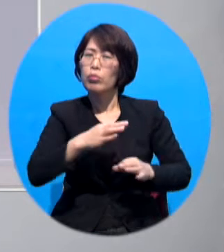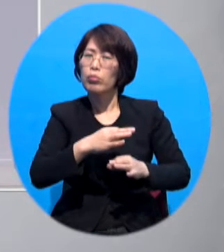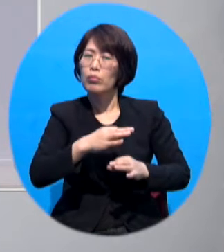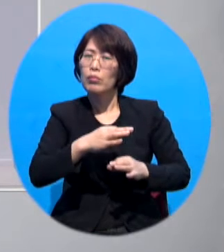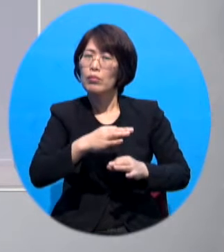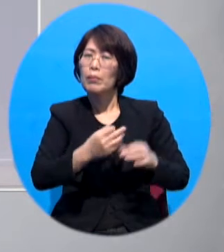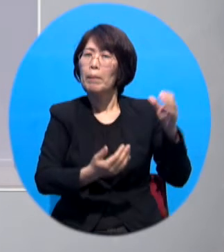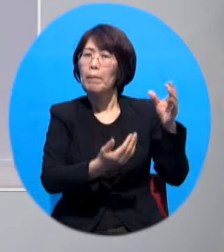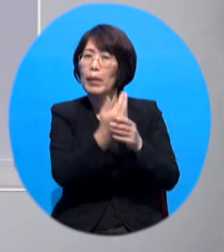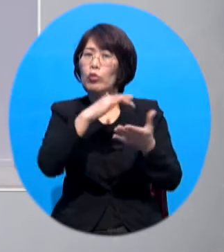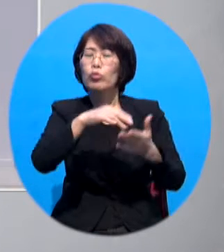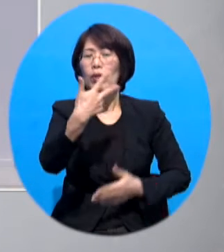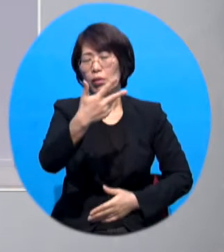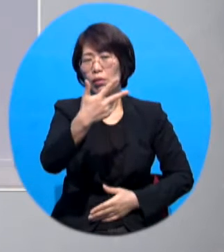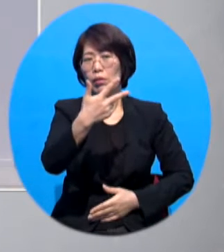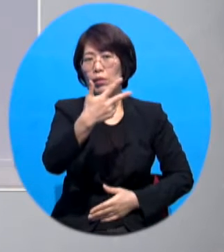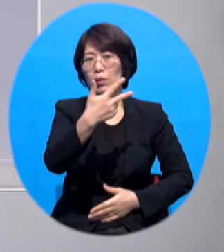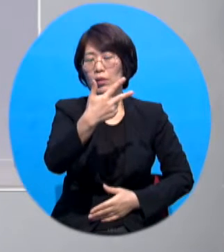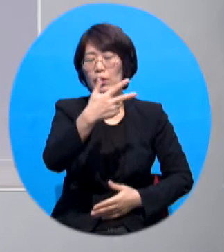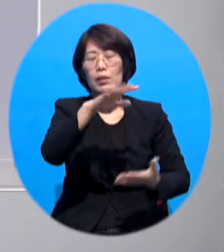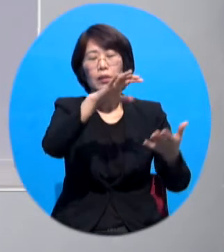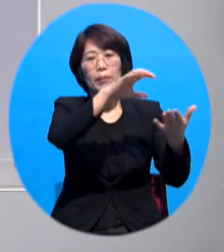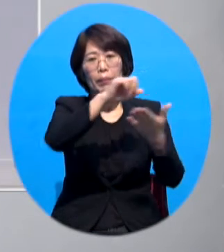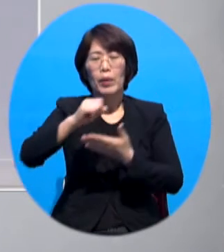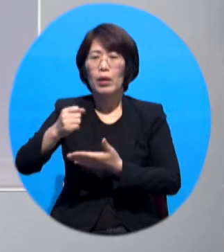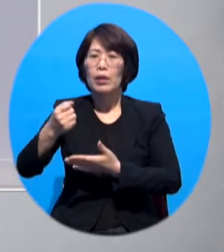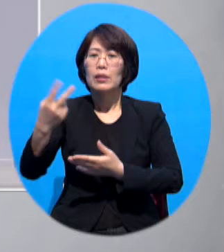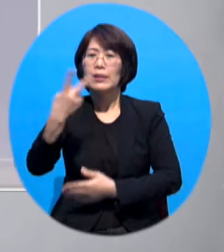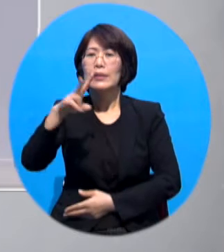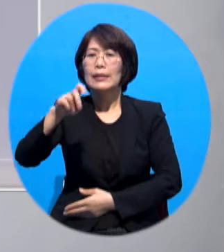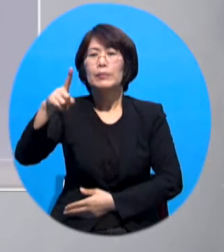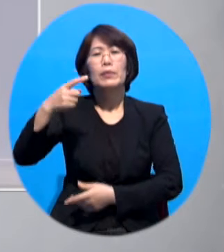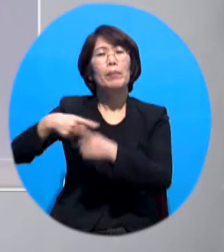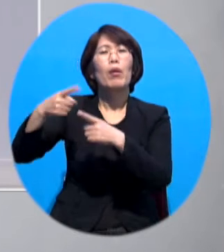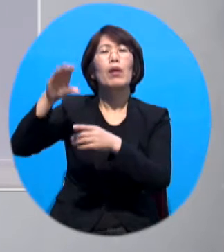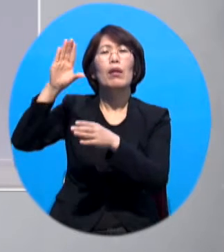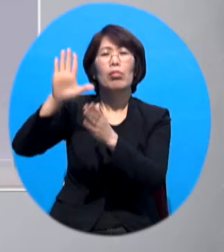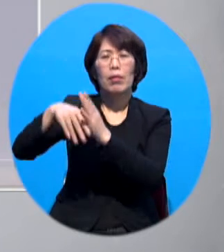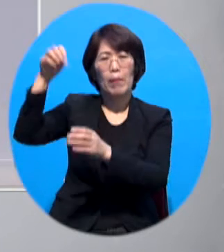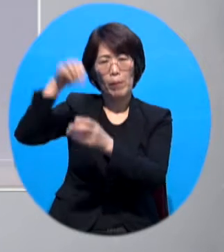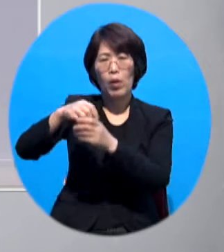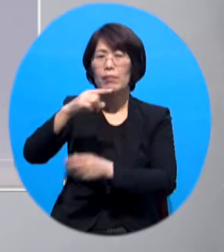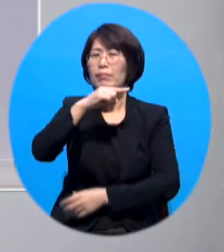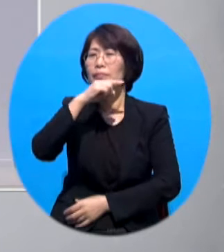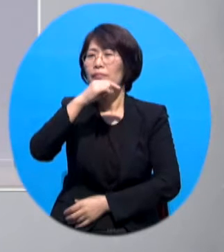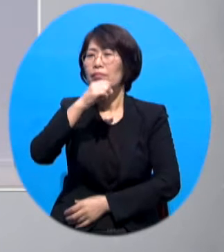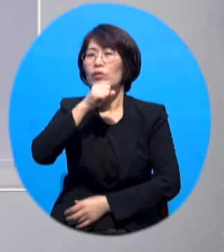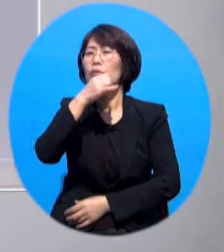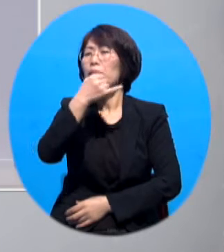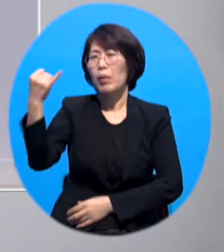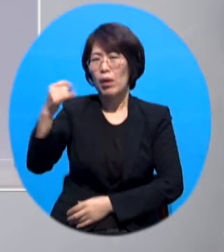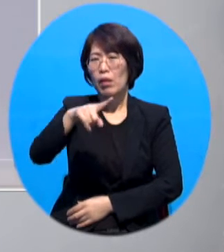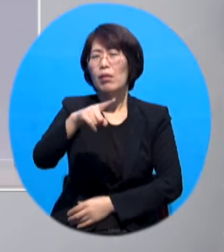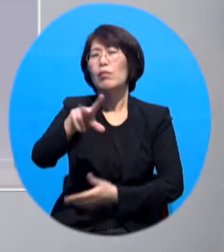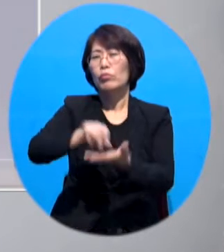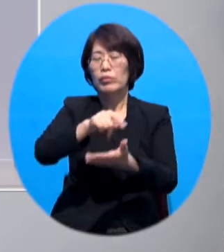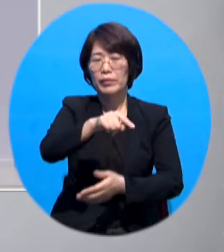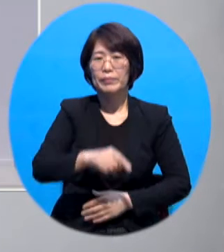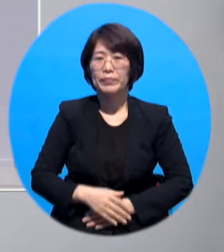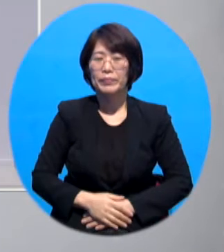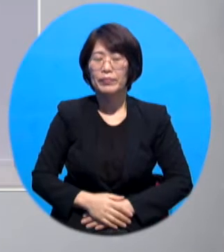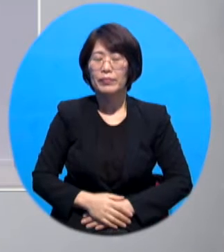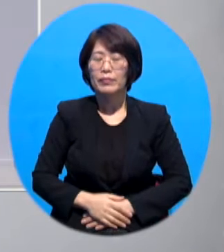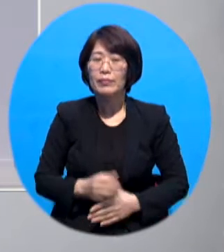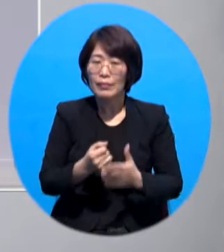사건 7 거니 2011년도 청렴도 평가에 간 점 으로 작용 됐습니다 이것이 바로 치명적 있습니다